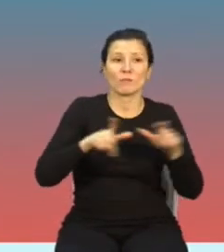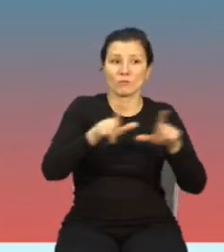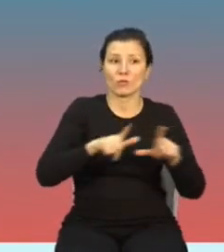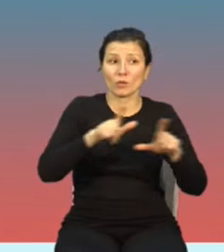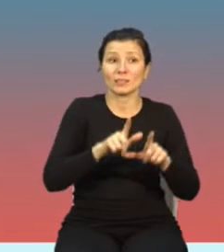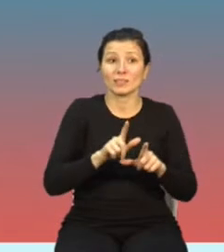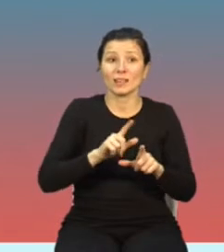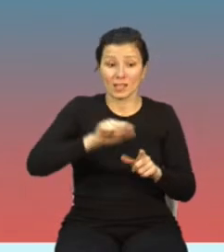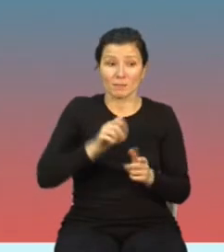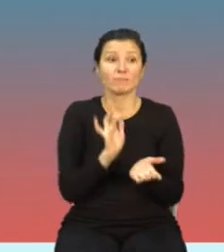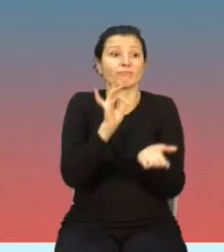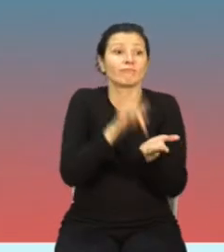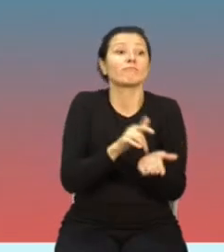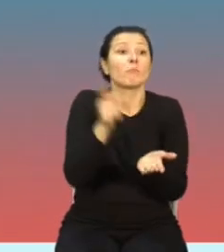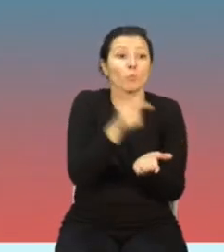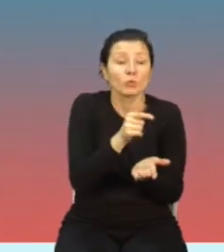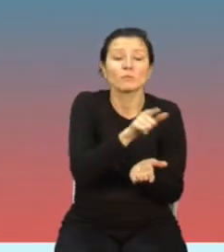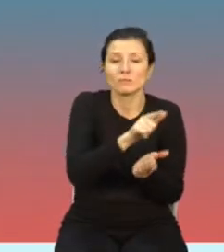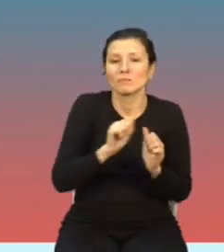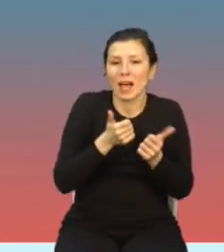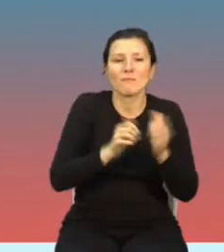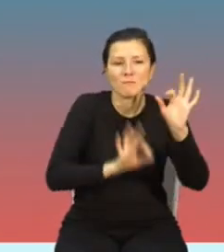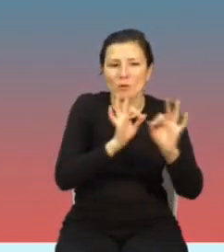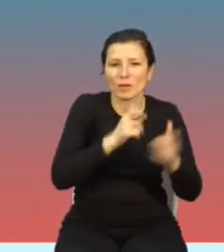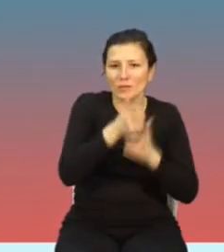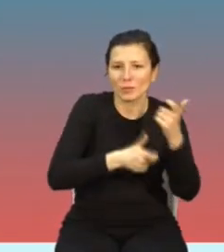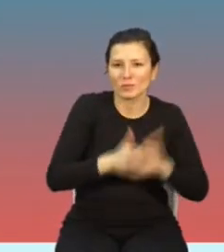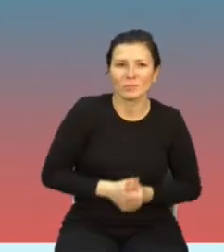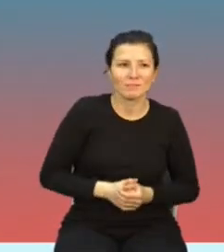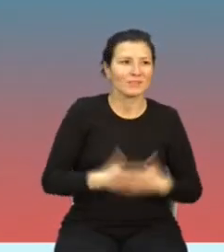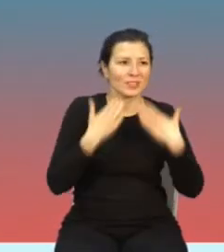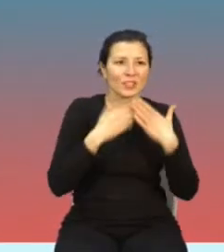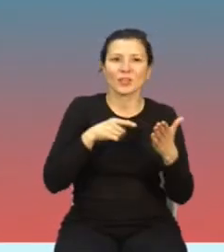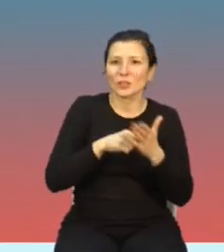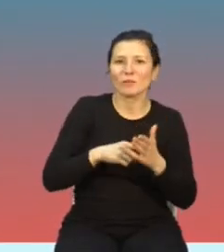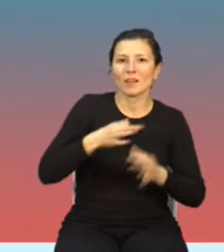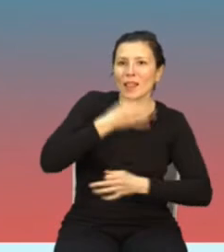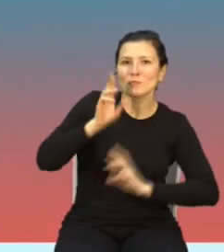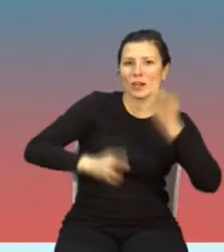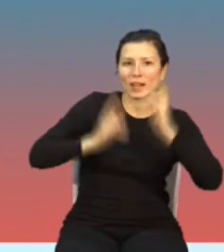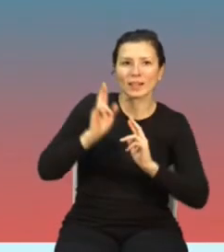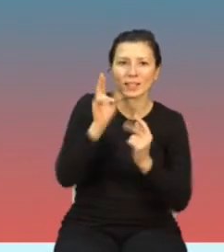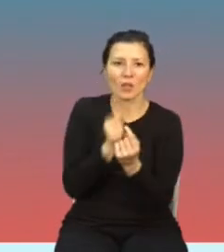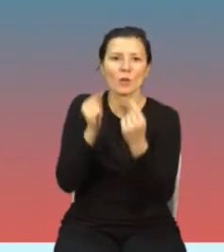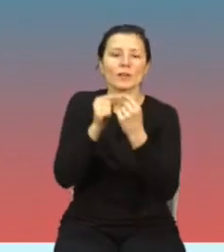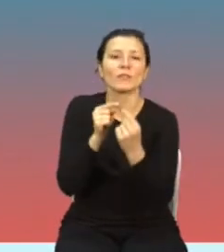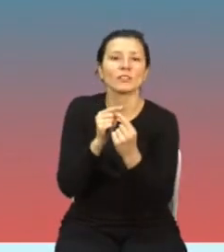musimy przeprowadzić pomiary. I w ten sposób też lepiej reagujemy na obawy społeczeństwa. Ale